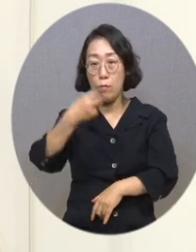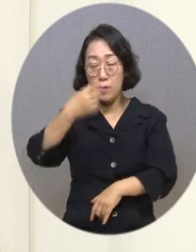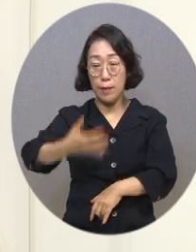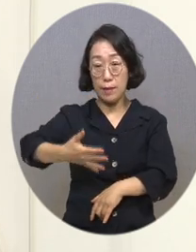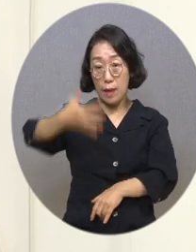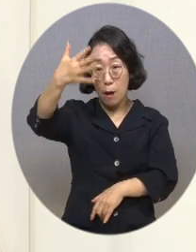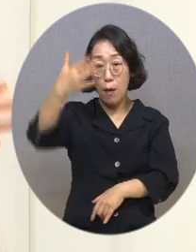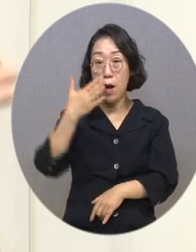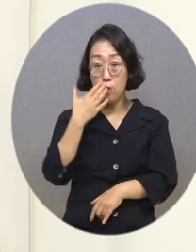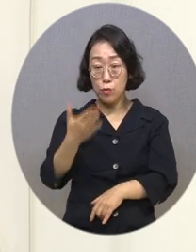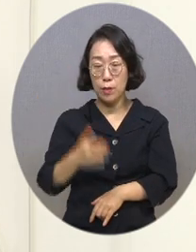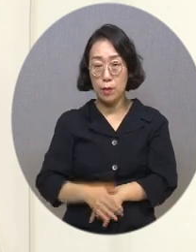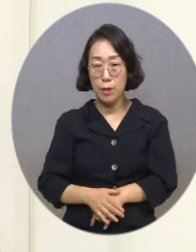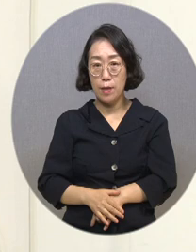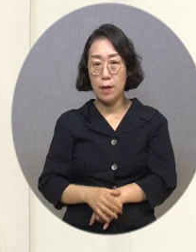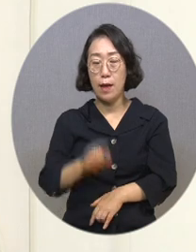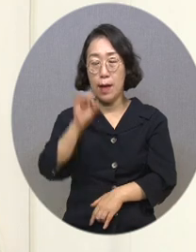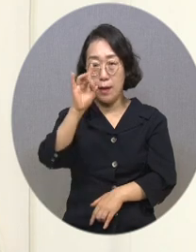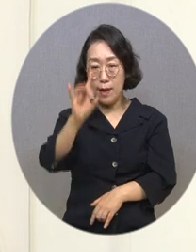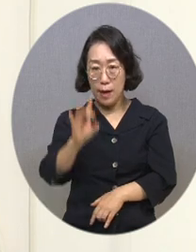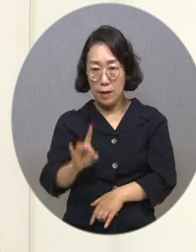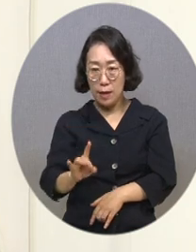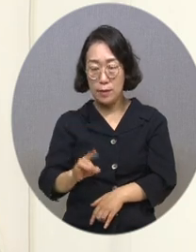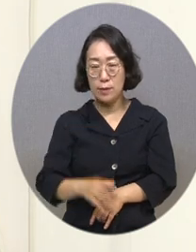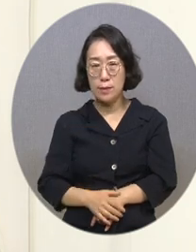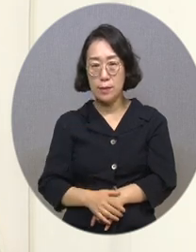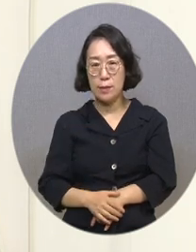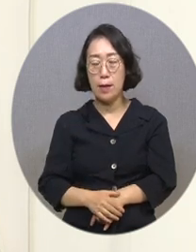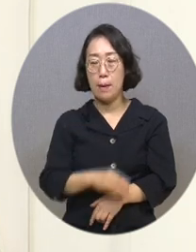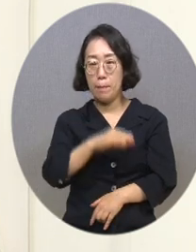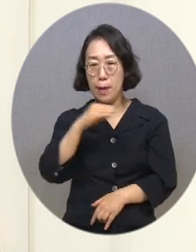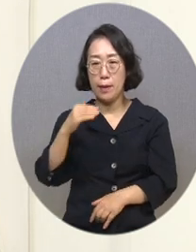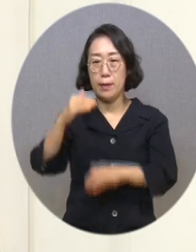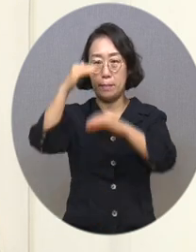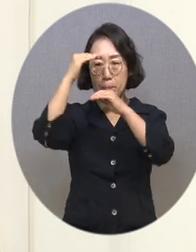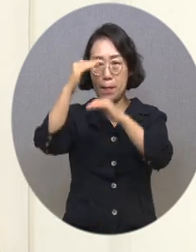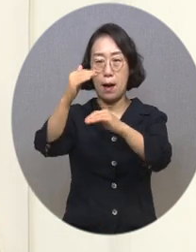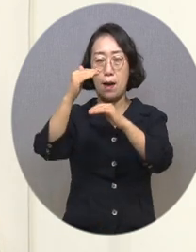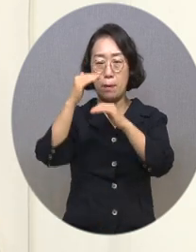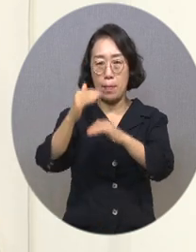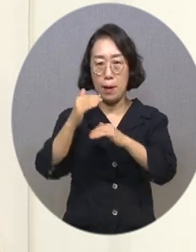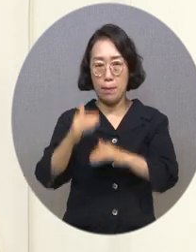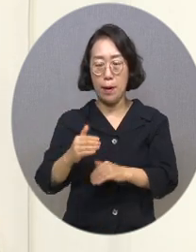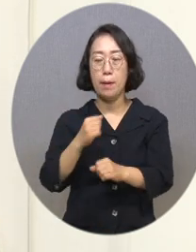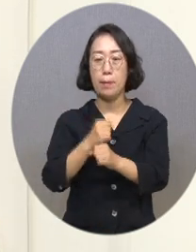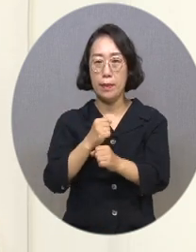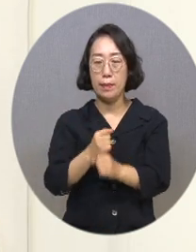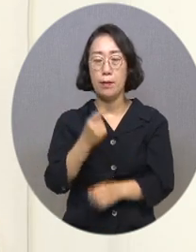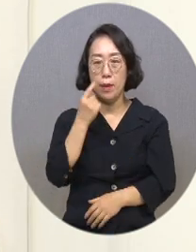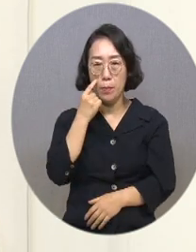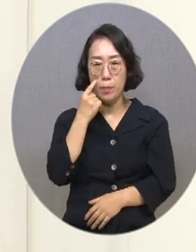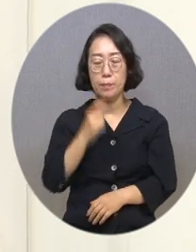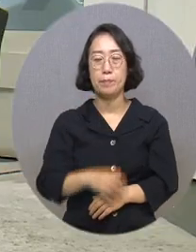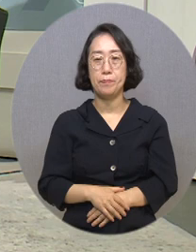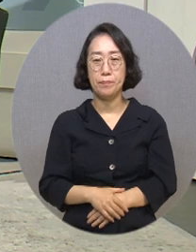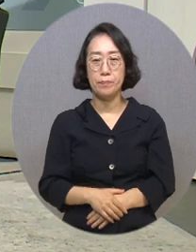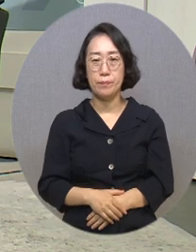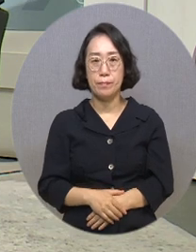있도록 하나하나씩 이렇게 체계를 잡고 쉬운 것부터 시작하시는 거 그거부터 하시면 될 것